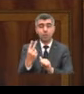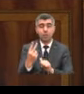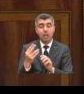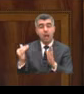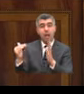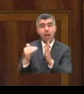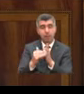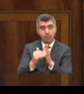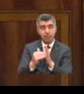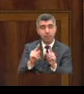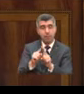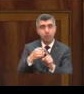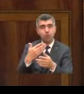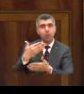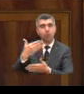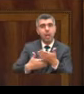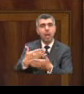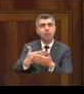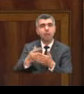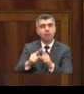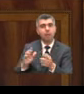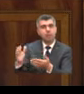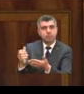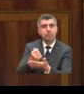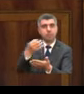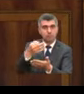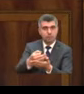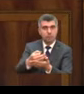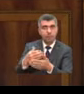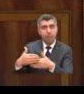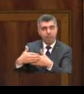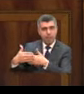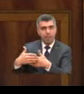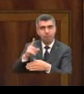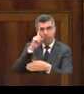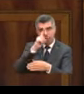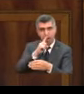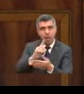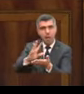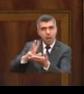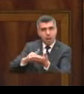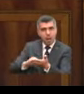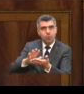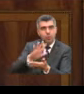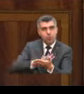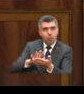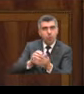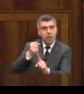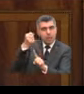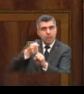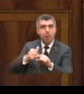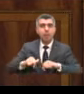جالس في داره في وضعيه اعاقه وخد الشهاده، واليوم حنا نستعد للبطاقه. الحمد لله الشبكه موجوده مع وزاره الصحه وهذا عمل كبير وكبير